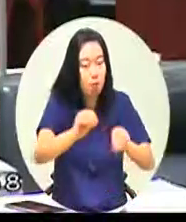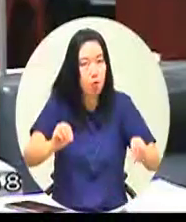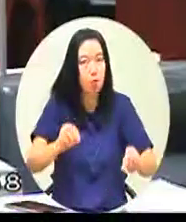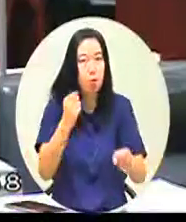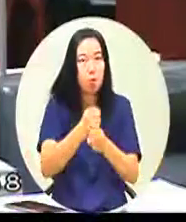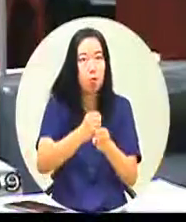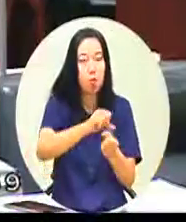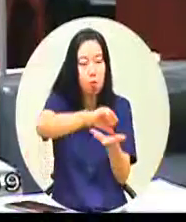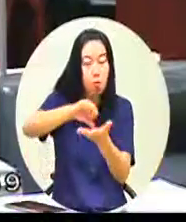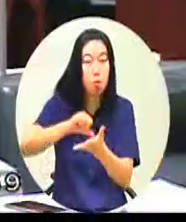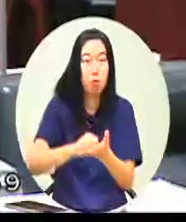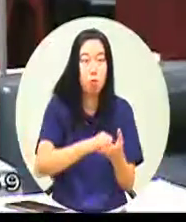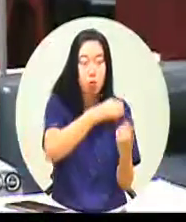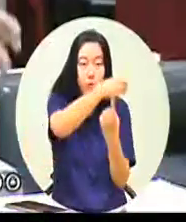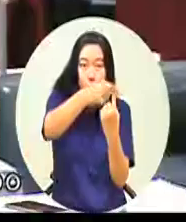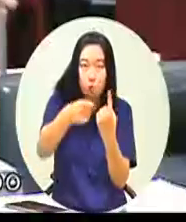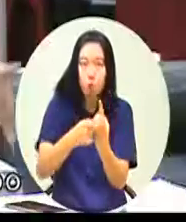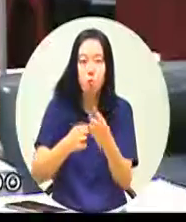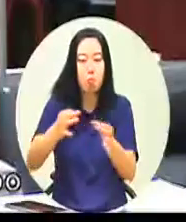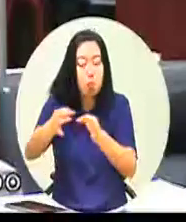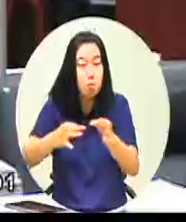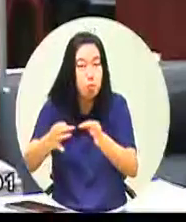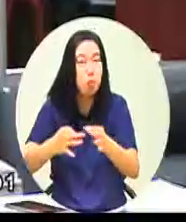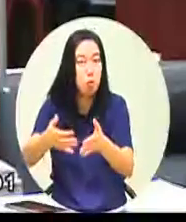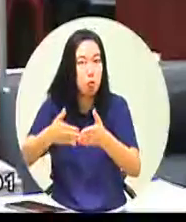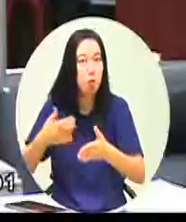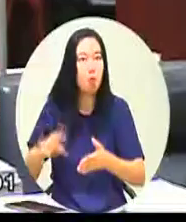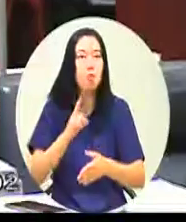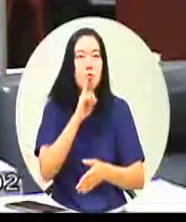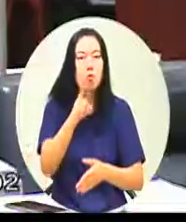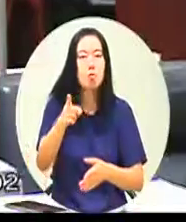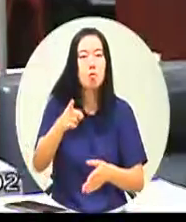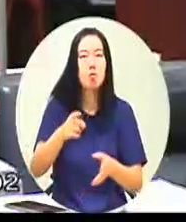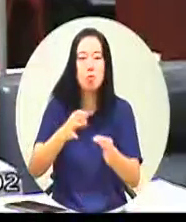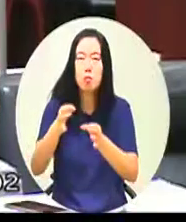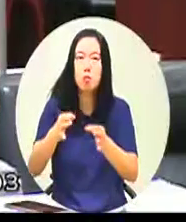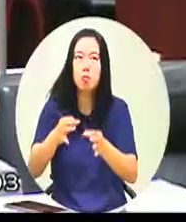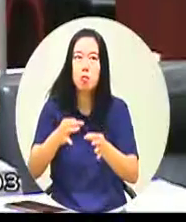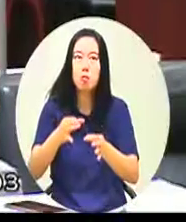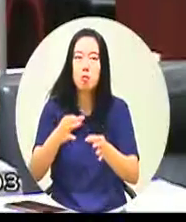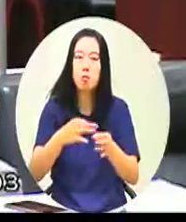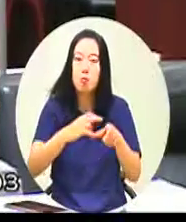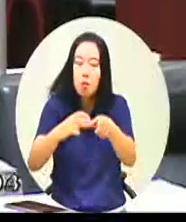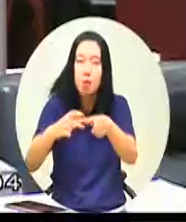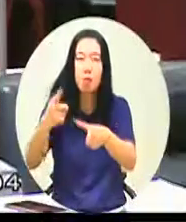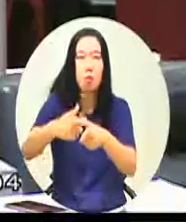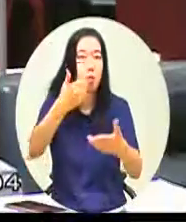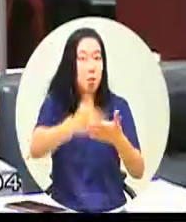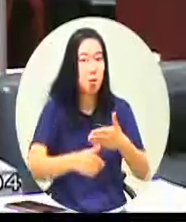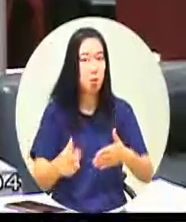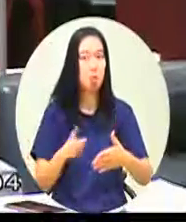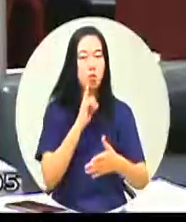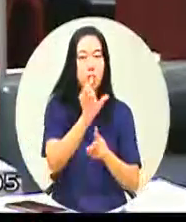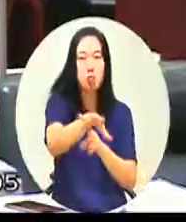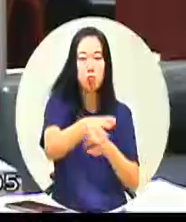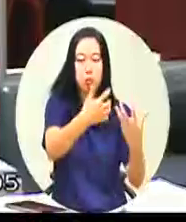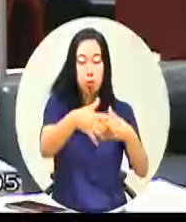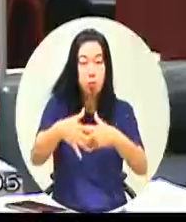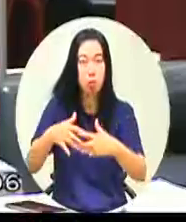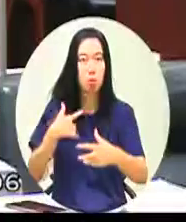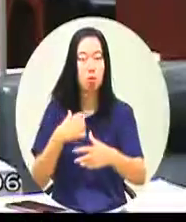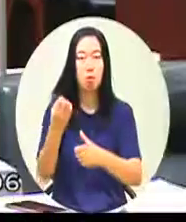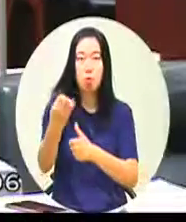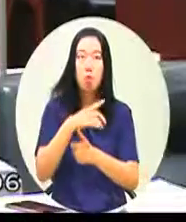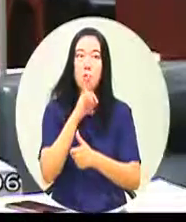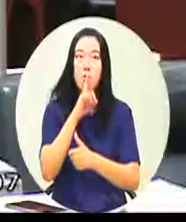长，伊终究有一个通路。伊即摆讲路个通路，讲爱靠起来啦。我感觉足奇怪，农业设施我本地就是，无你要即